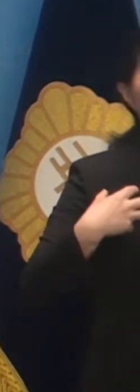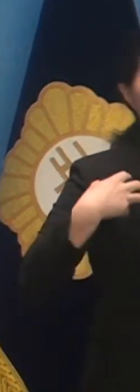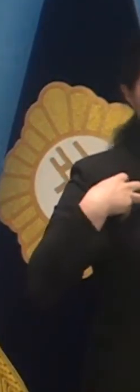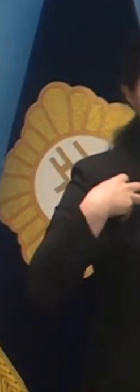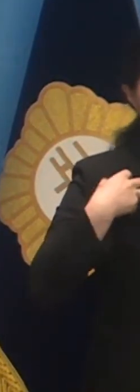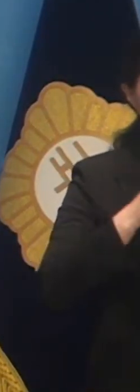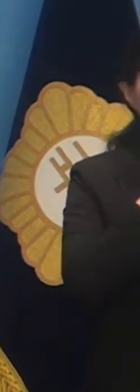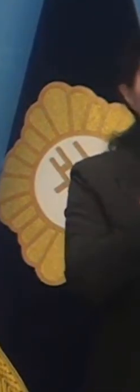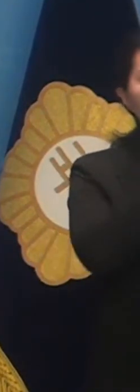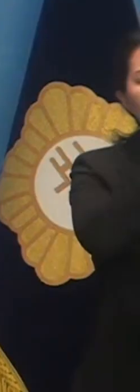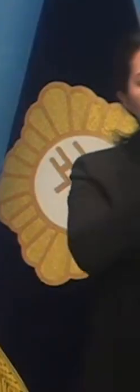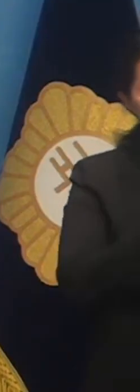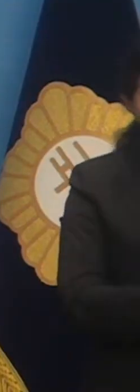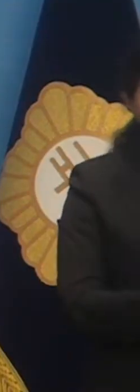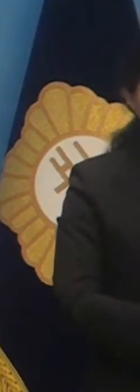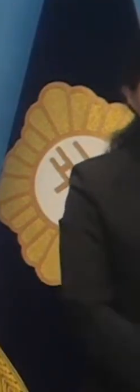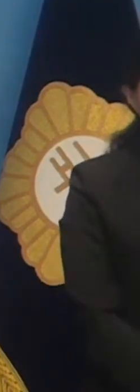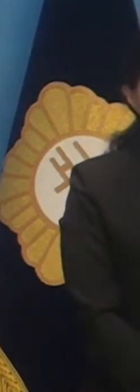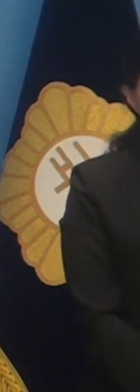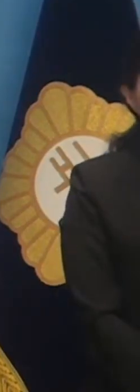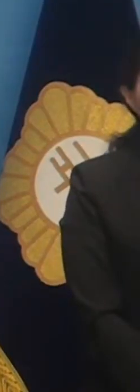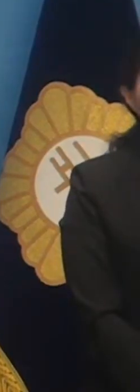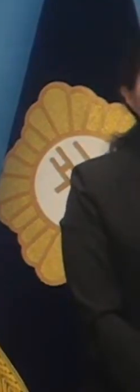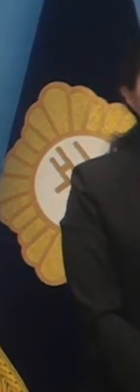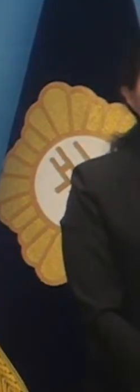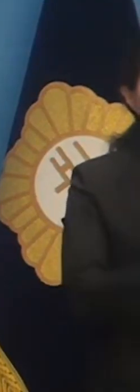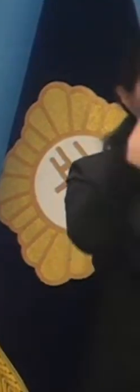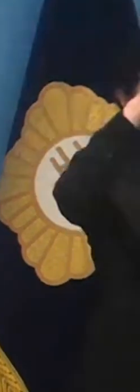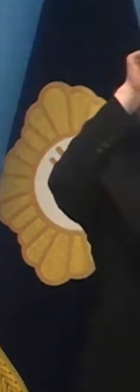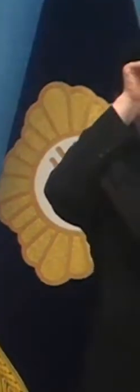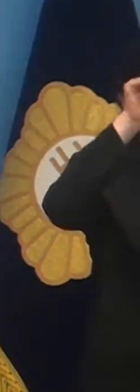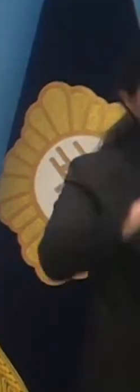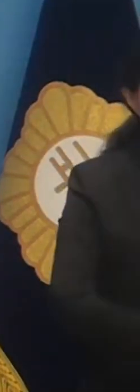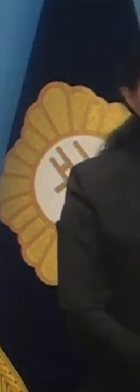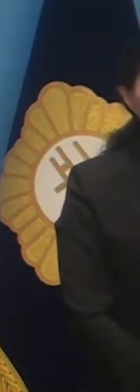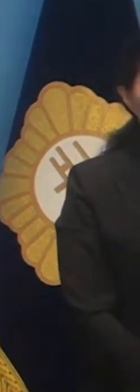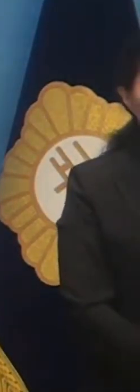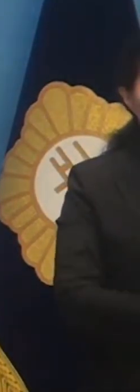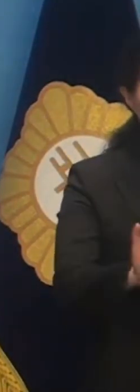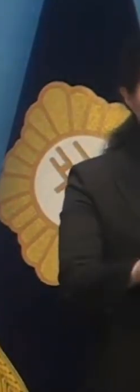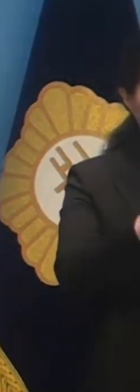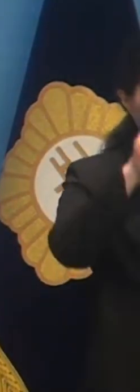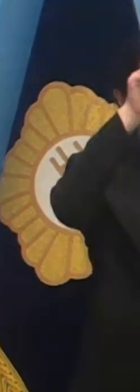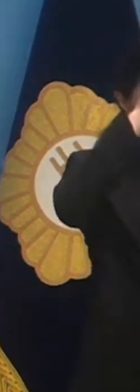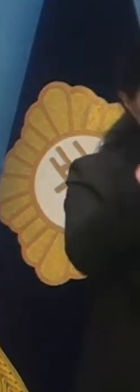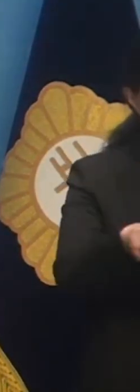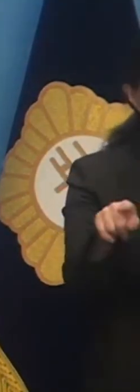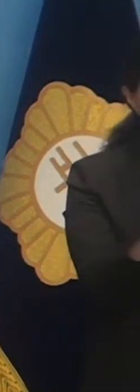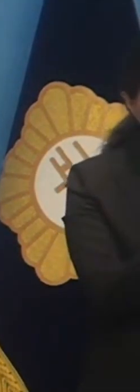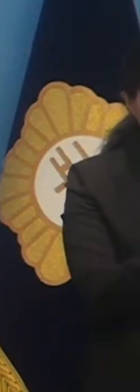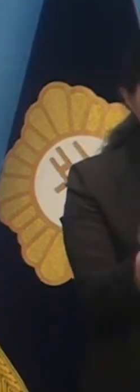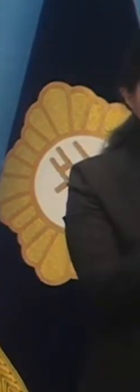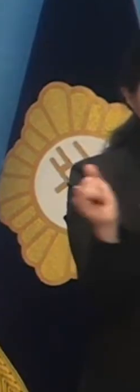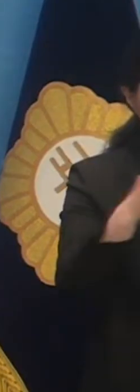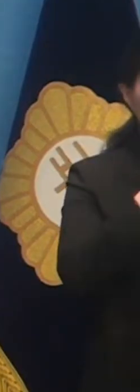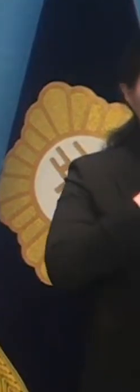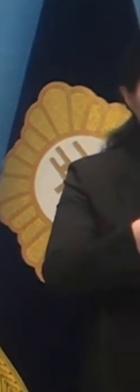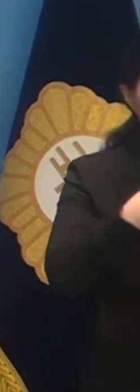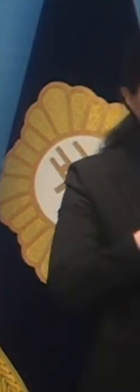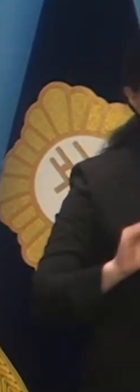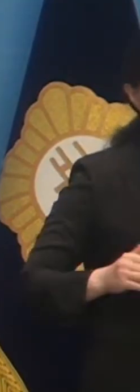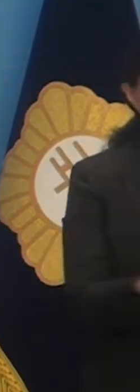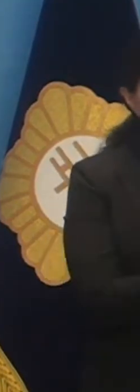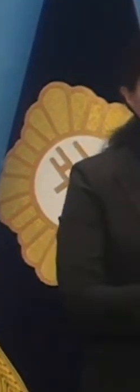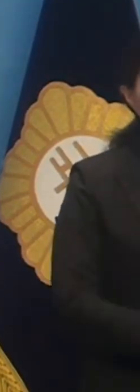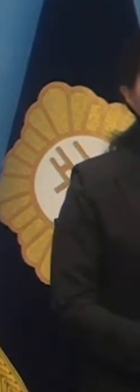역할 역시 강화되어야 합니다. 검찰이 경찰과 유기적으로 시민의 안전을